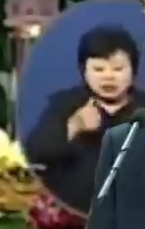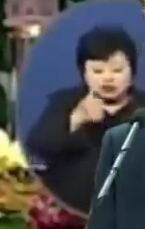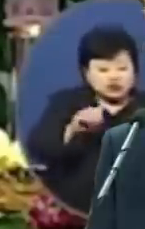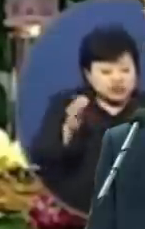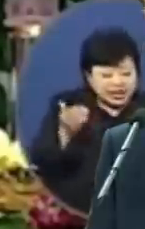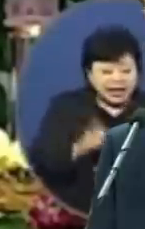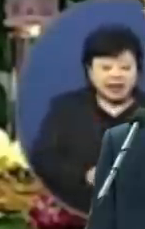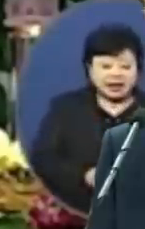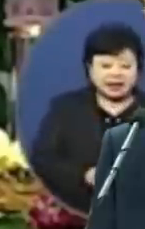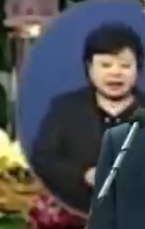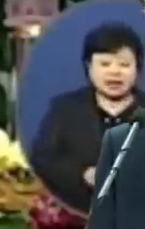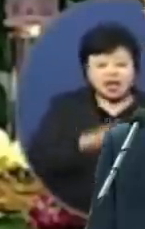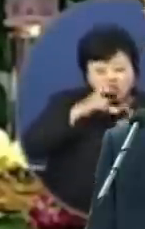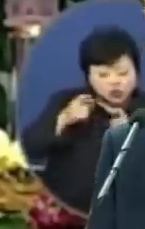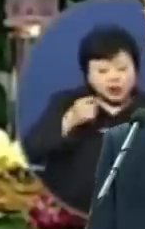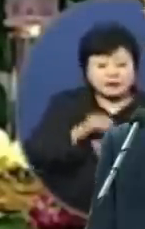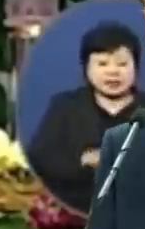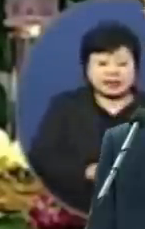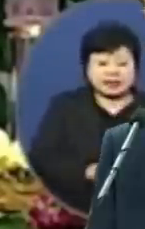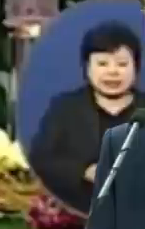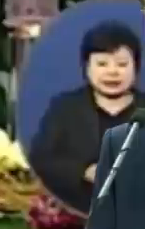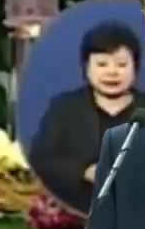되라. 그렇게 유혹하는 것입니다.